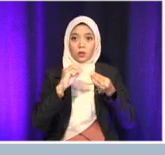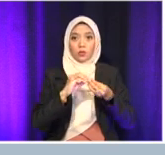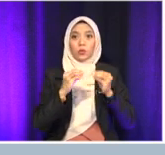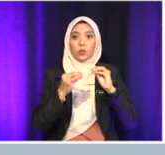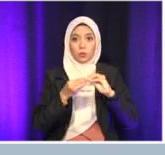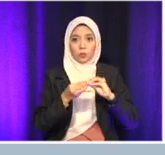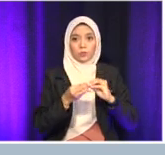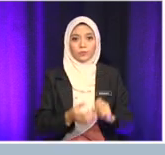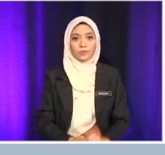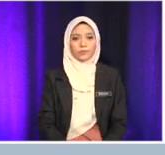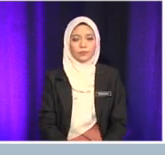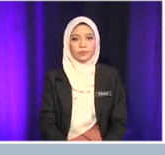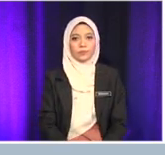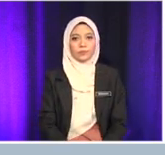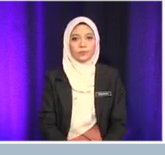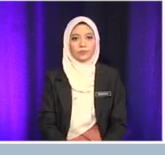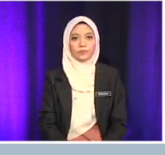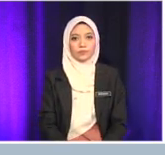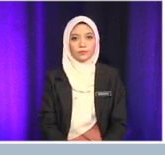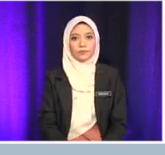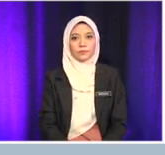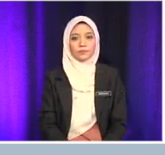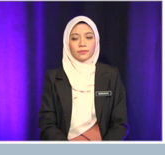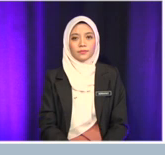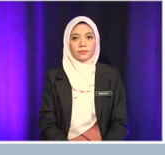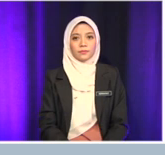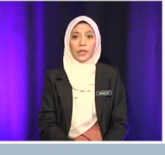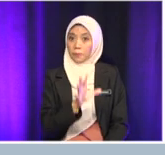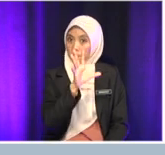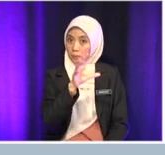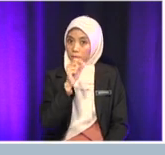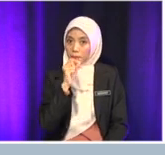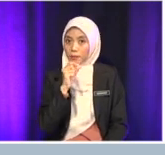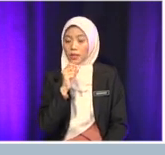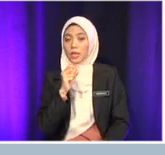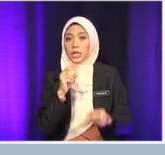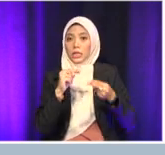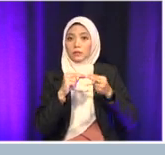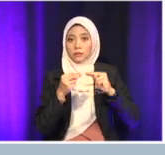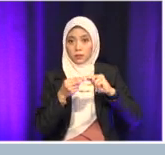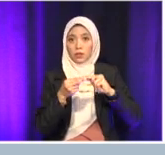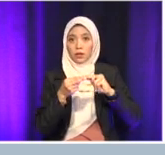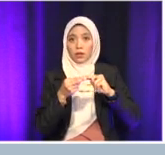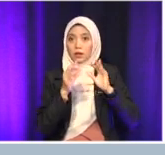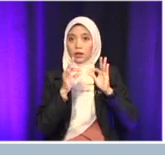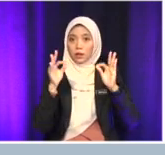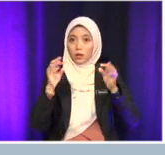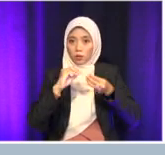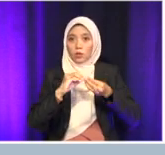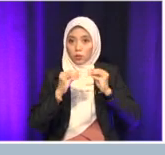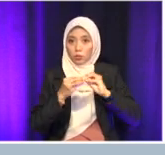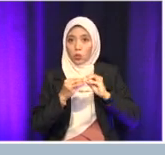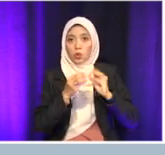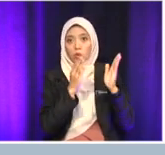kemudian ambil persamaan dan asal tadi dua white tolak 30 tadi susunkan supaya kedudukan